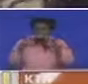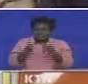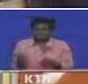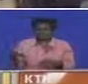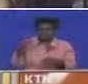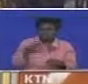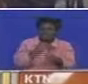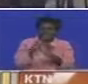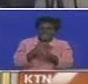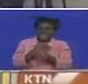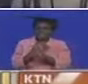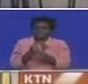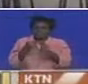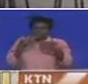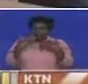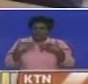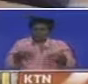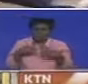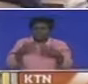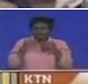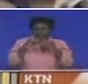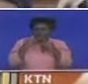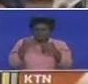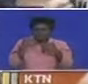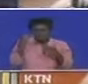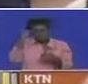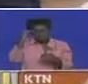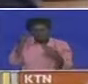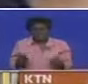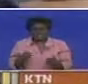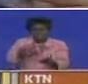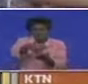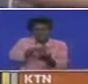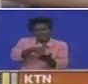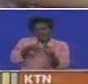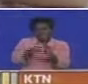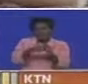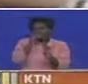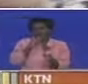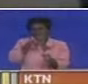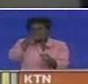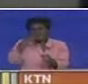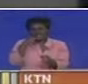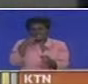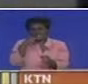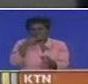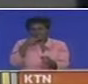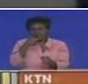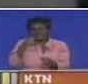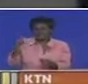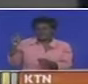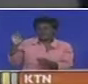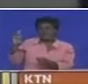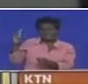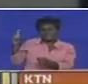humsababisha mwanafunzi kulegea na kutojitegemea kama inavyoshuhudiwa katika shule za msingi za kibinafsi. Ted Malanda